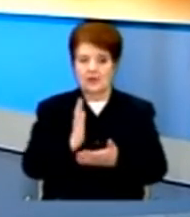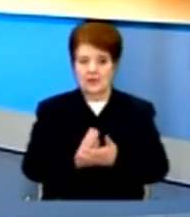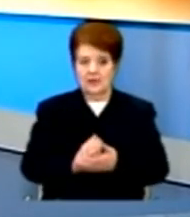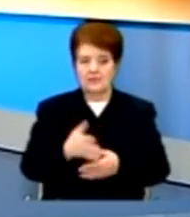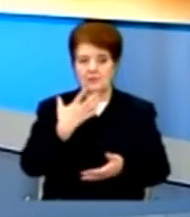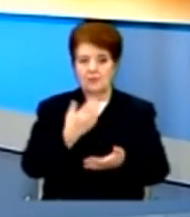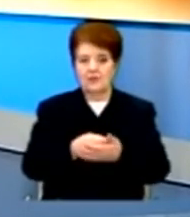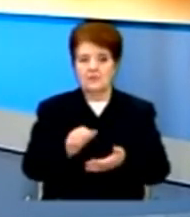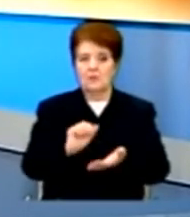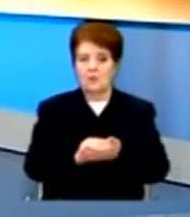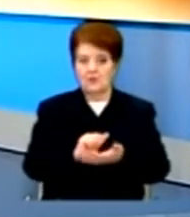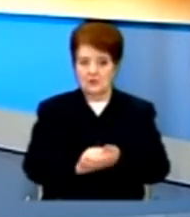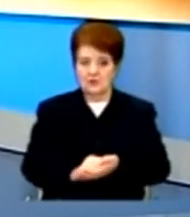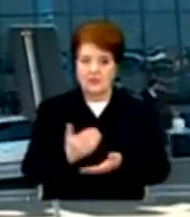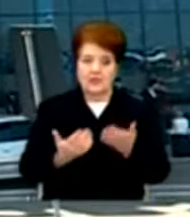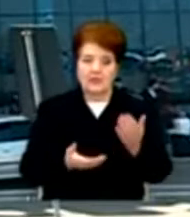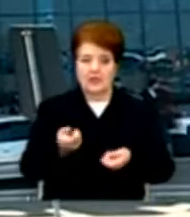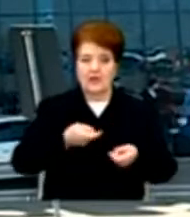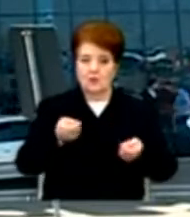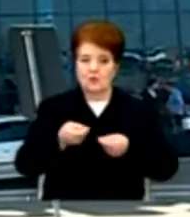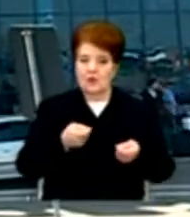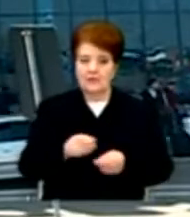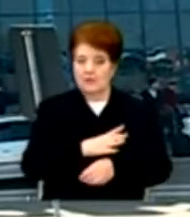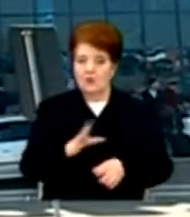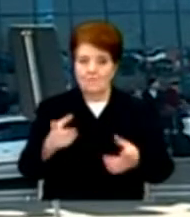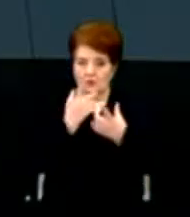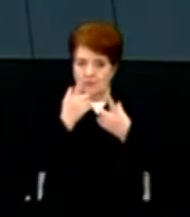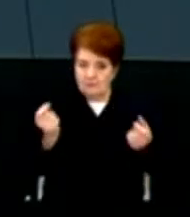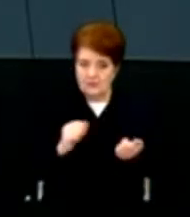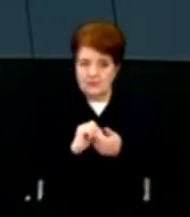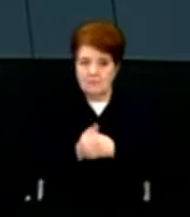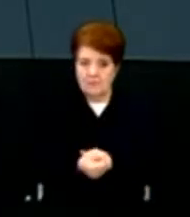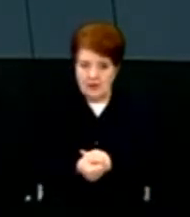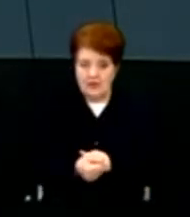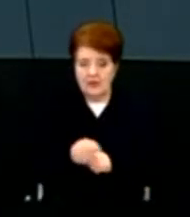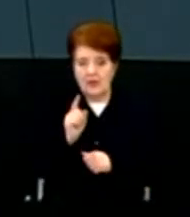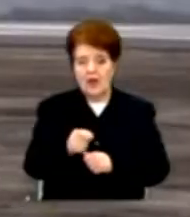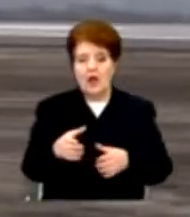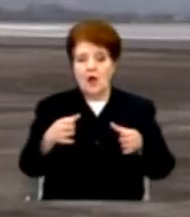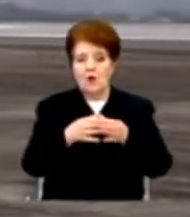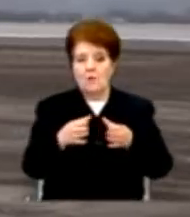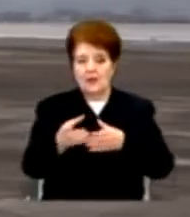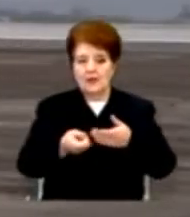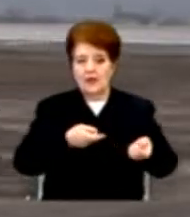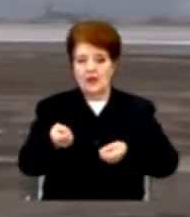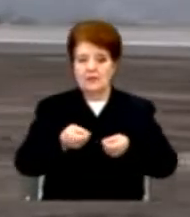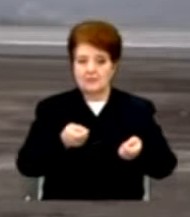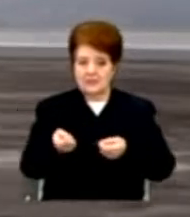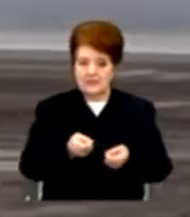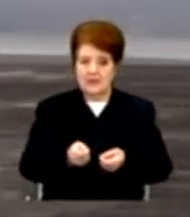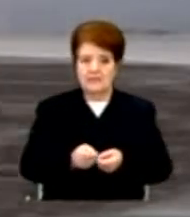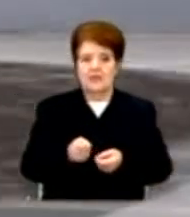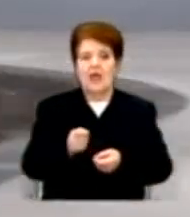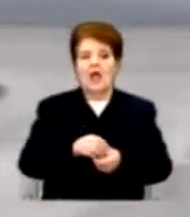Agenției Proprietății Publice. Chiar dacă autoritățile nu au fost informate despre schimbarea acționarului companiei care administrează aeroportul,